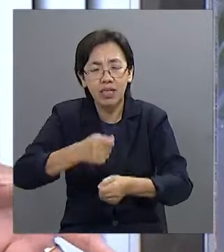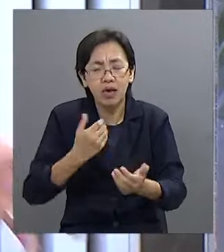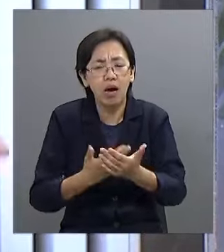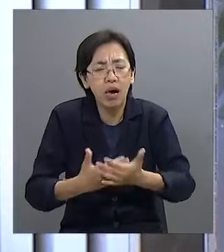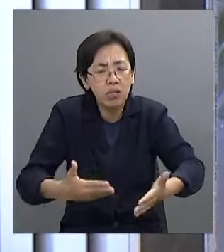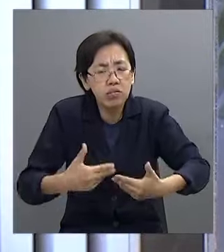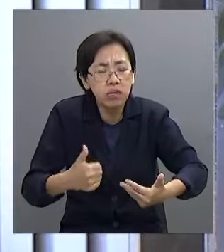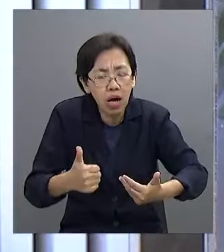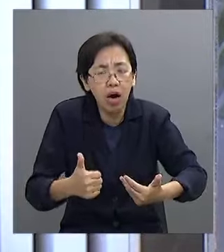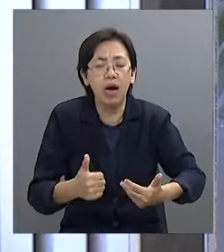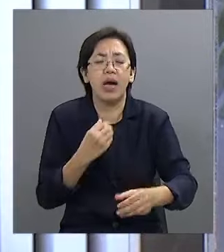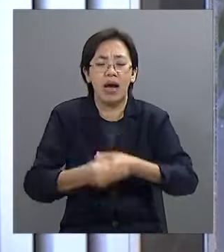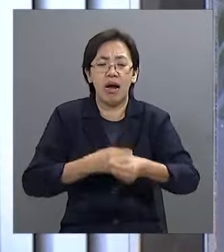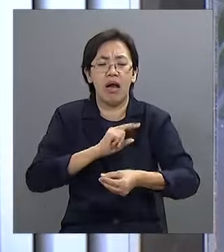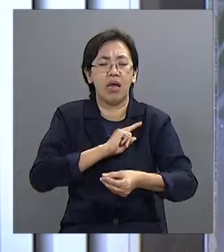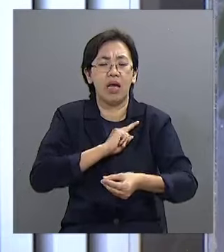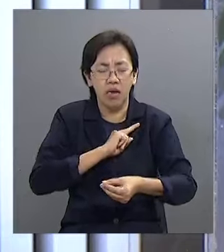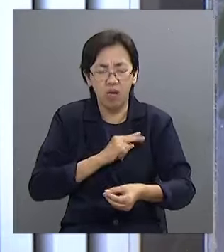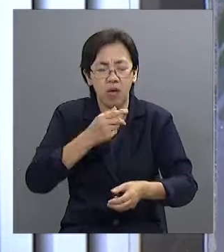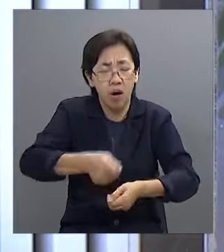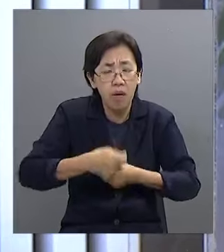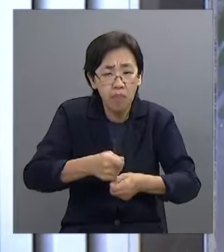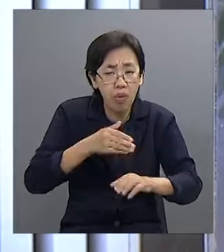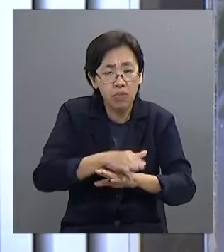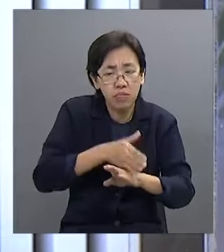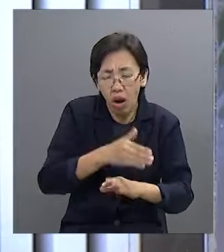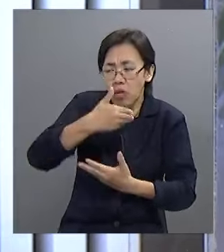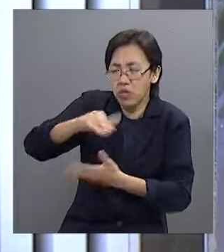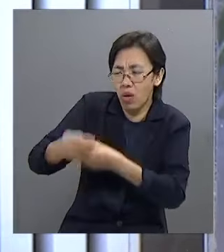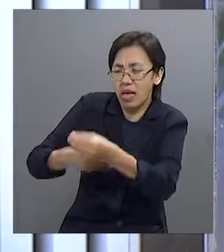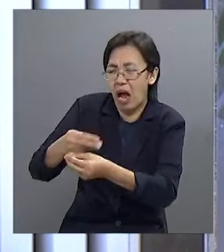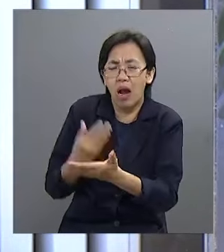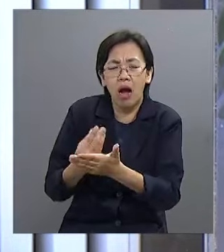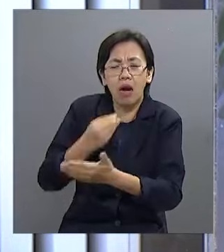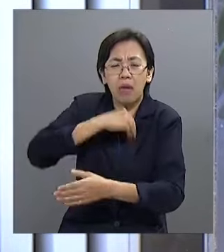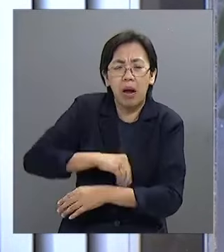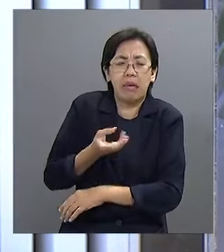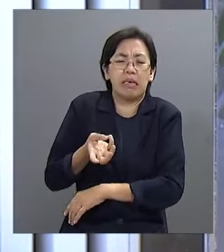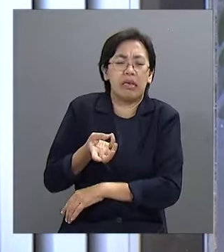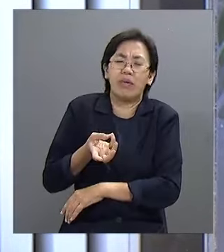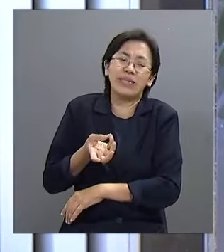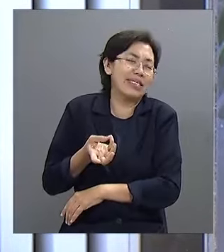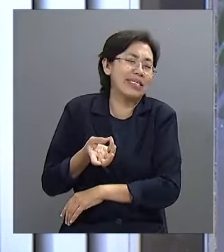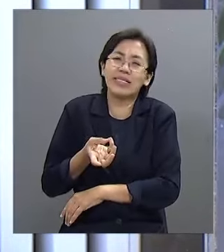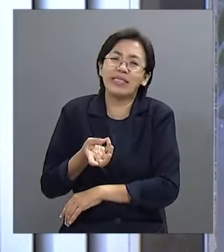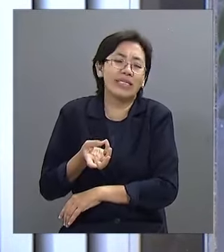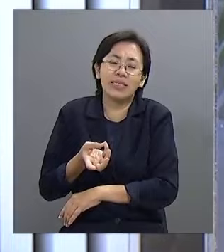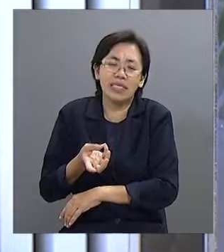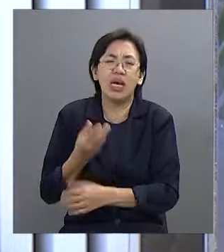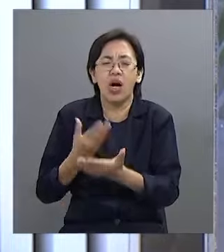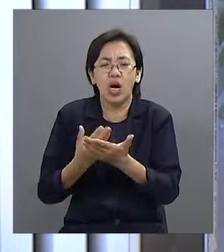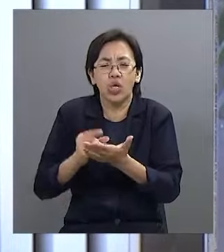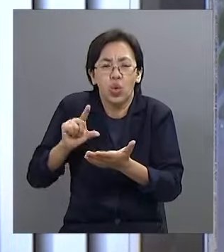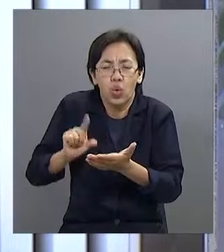ได้ด้วยไม่ต้องปลูกแล้วก็ส่งไปขายอย่างเดียวหูใช้เวลาปลูกตั้งเท่าไหร่อ่ะขายได้บาท2บาทอ่ะมันจะถูกเกินไปนะครับมีอะไรอีกจ๊ะน้องยุ้ย